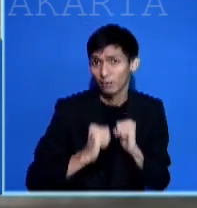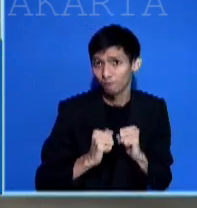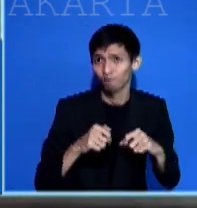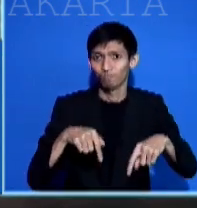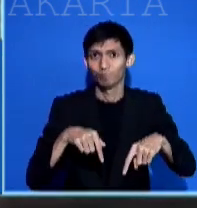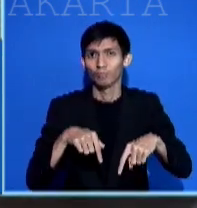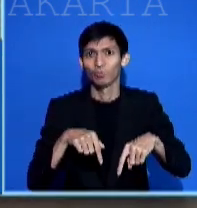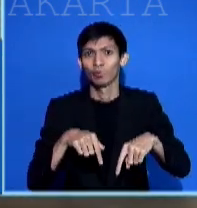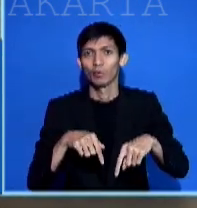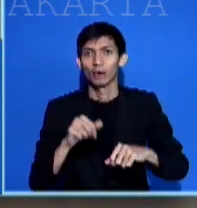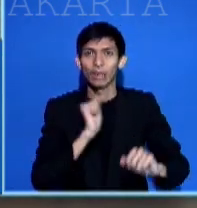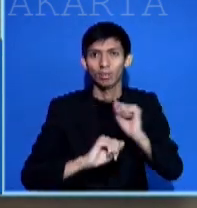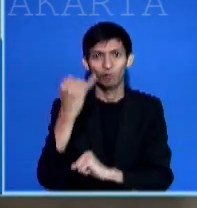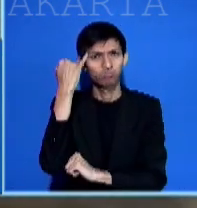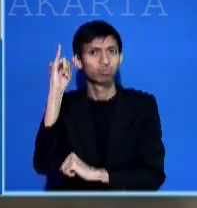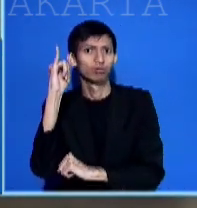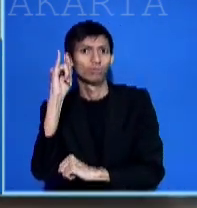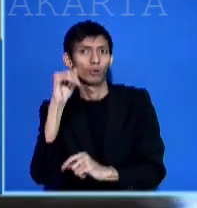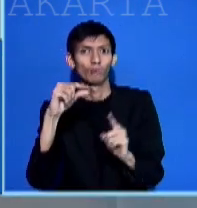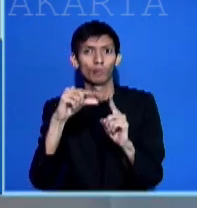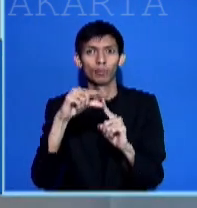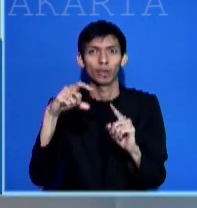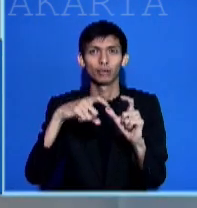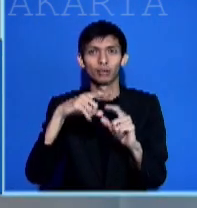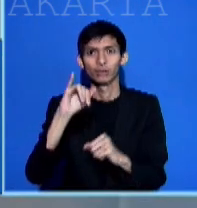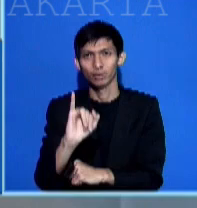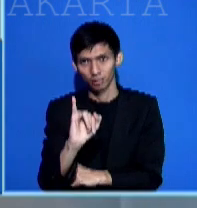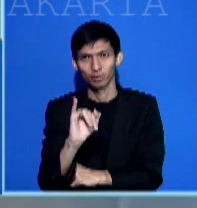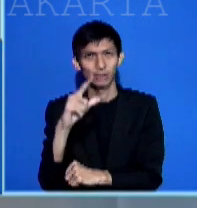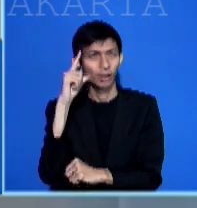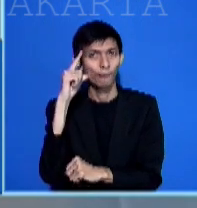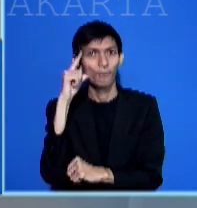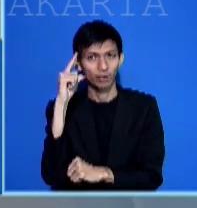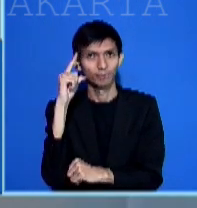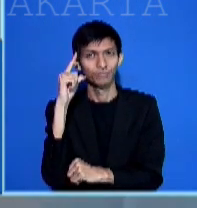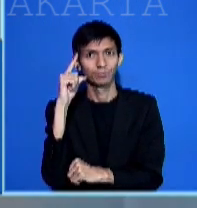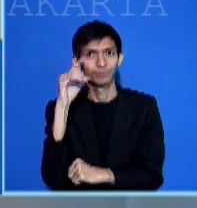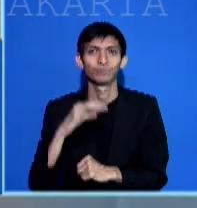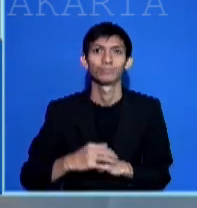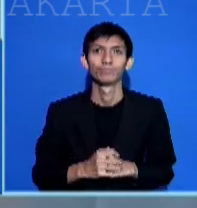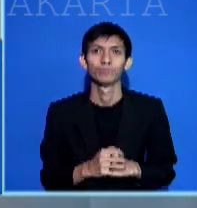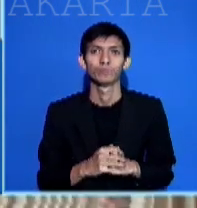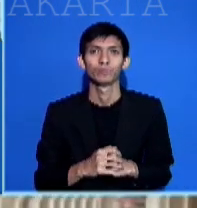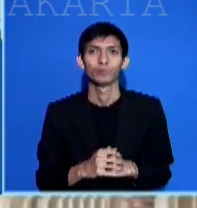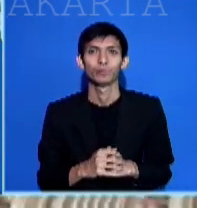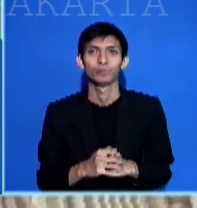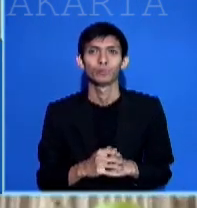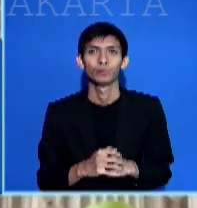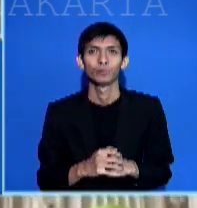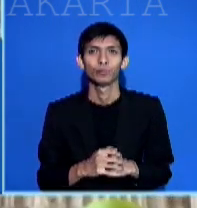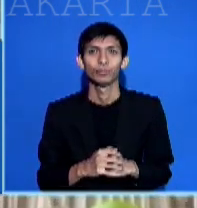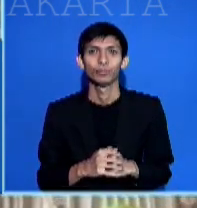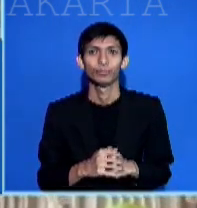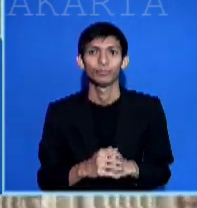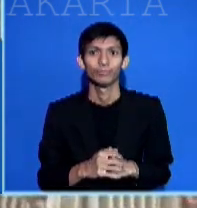pertama yang digagas pengurus persatuan atletik seluruh Indonesia pasi seman ini diselenggarakan di pusat perbelanjaan suiman city hall